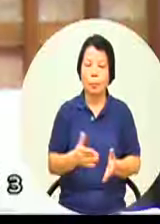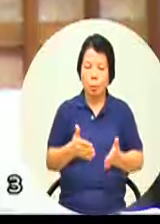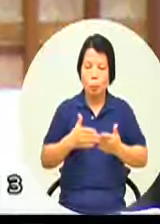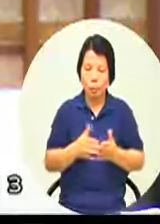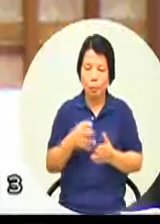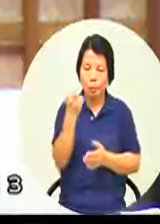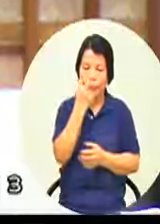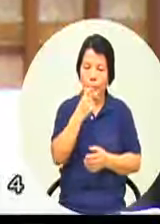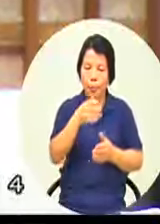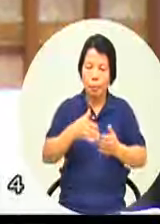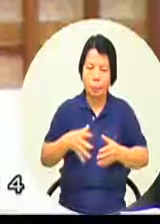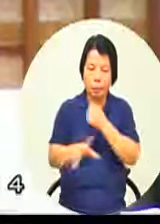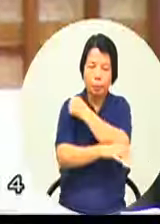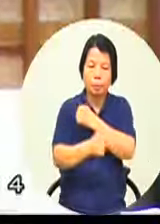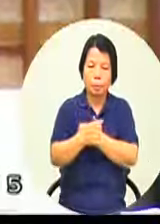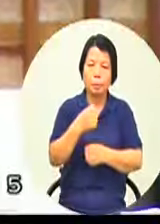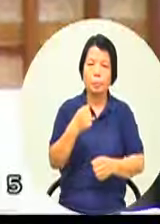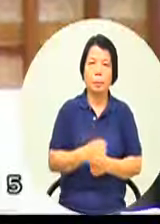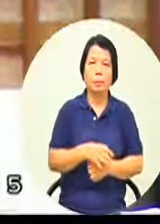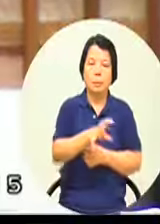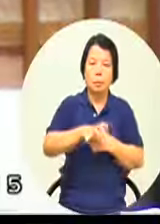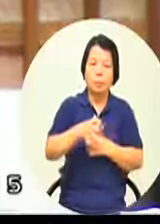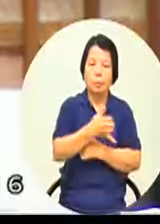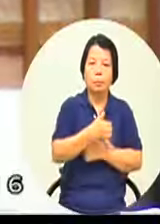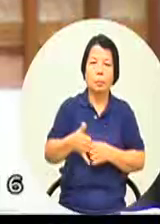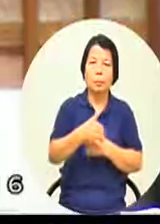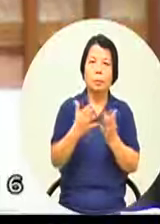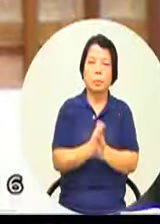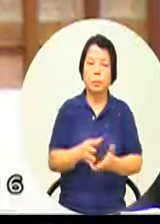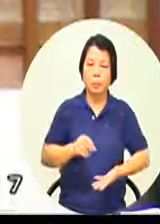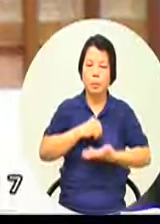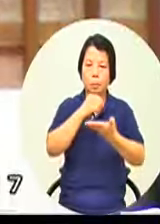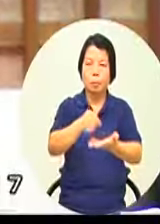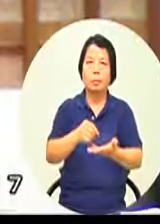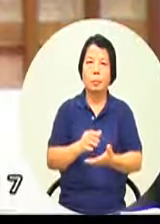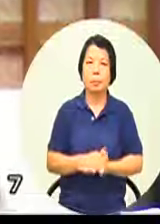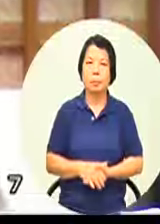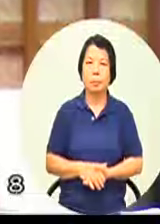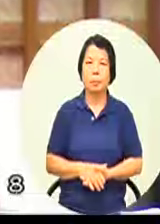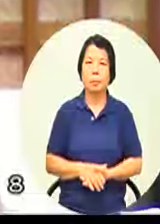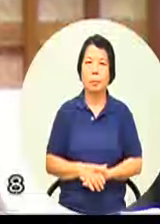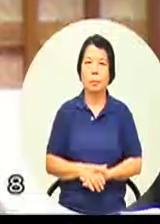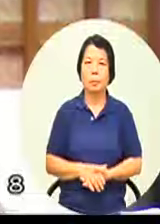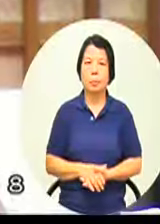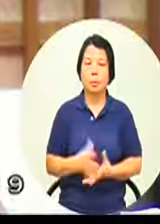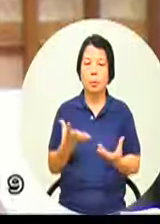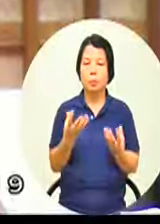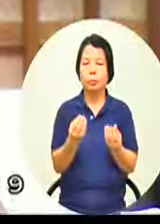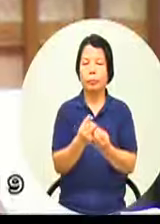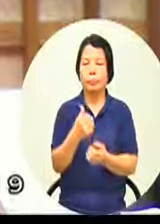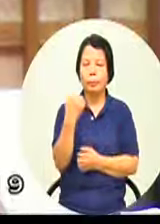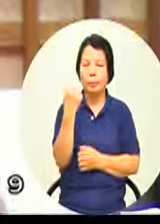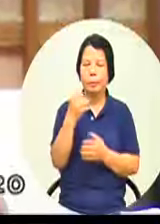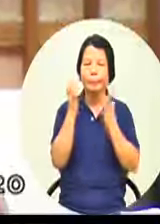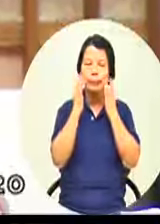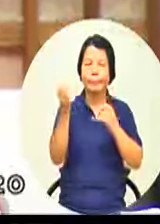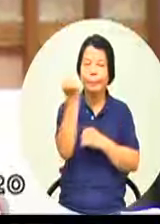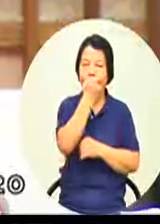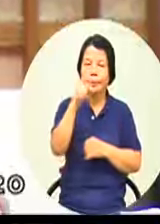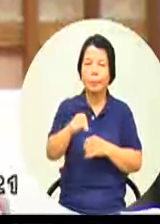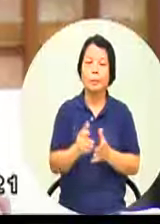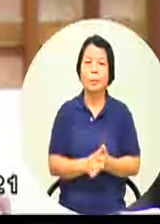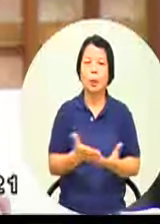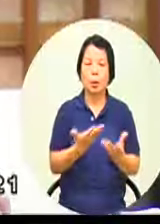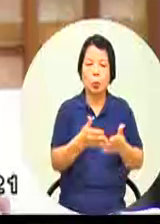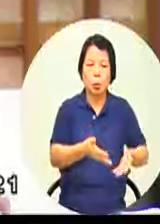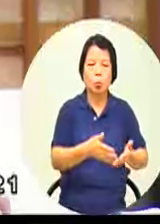在讲基层的农业人员有提出来根本没有菜虫， 我想 而是一个供需的问